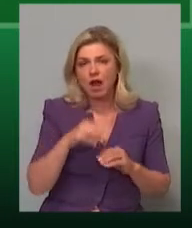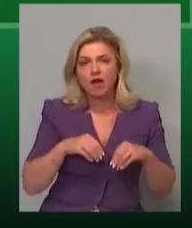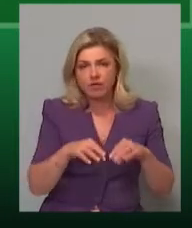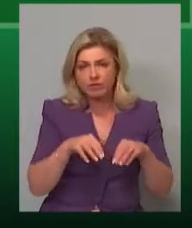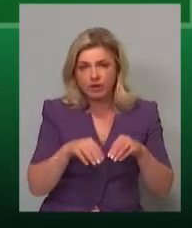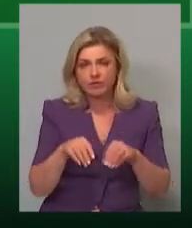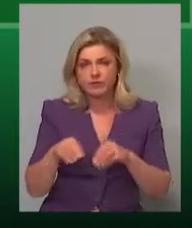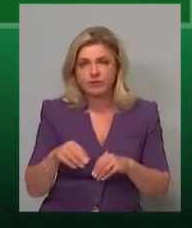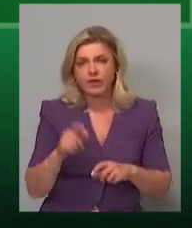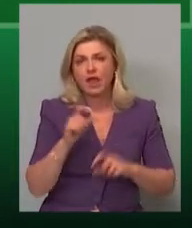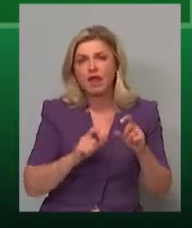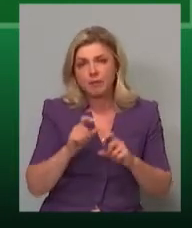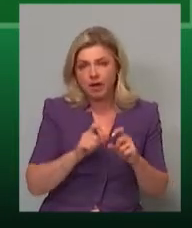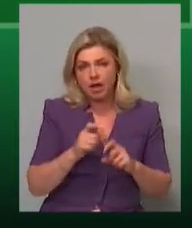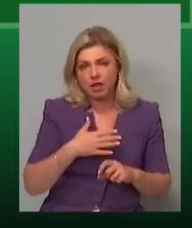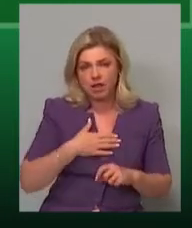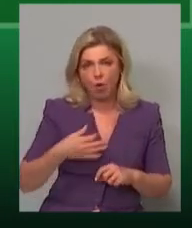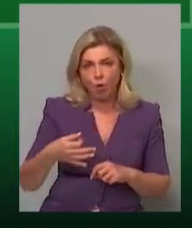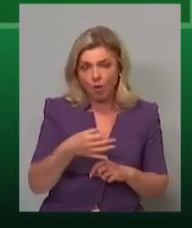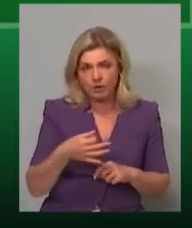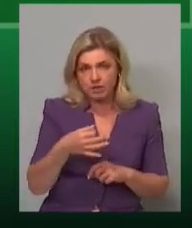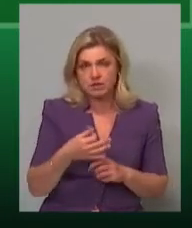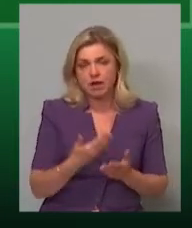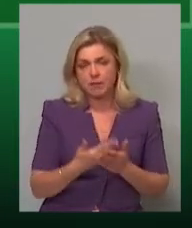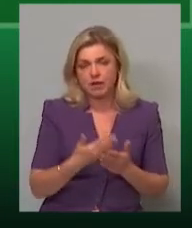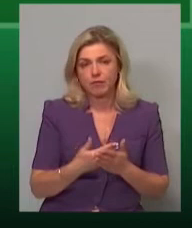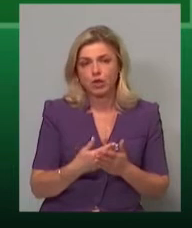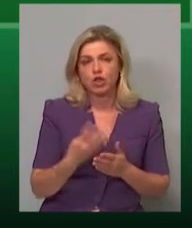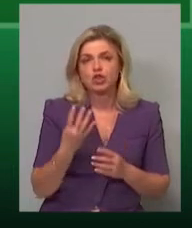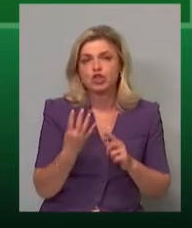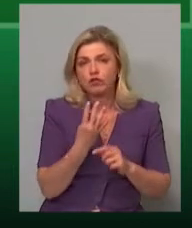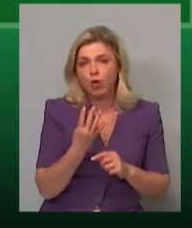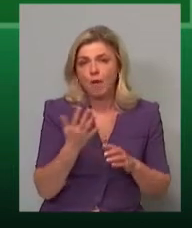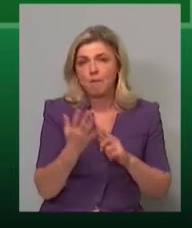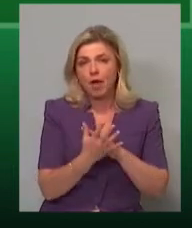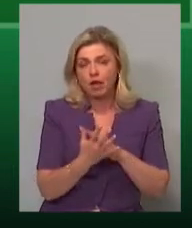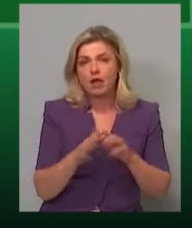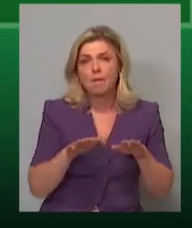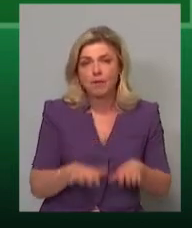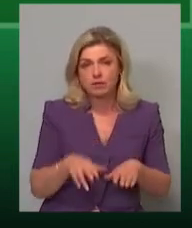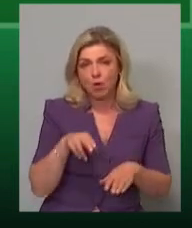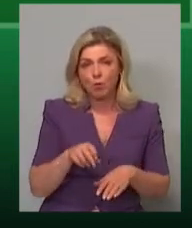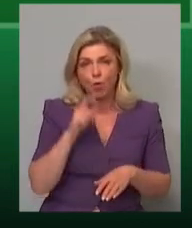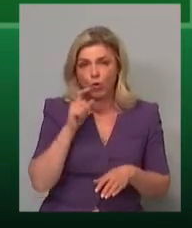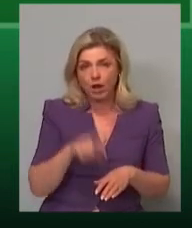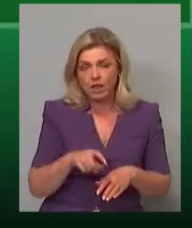різними ядохімікатами. Наша область посягає десь приблизно 4-5 місце по Україні